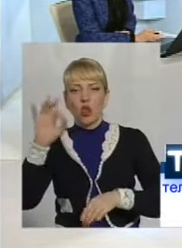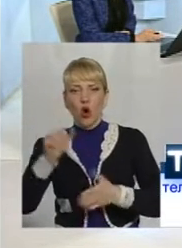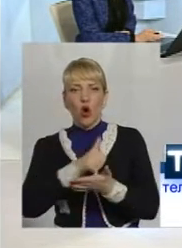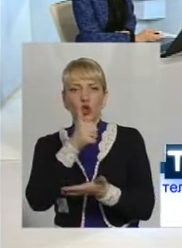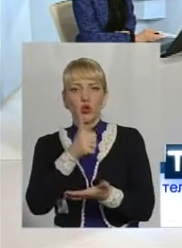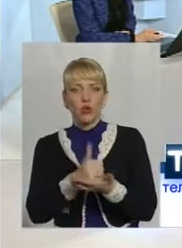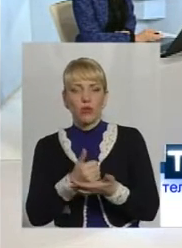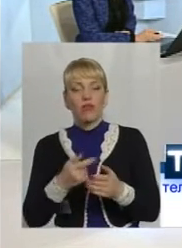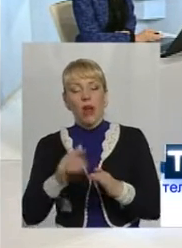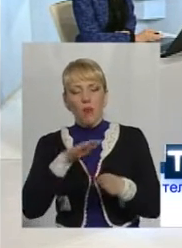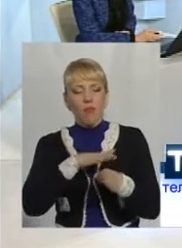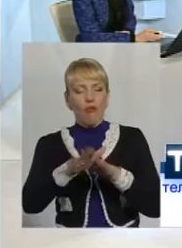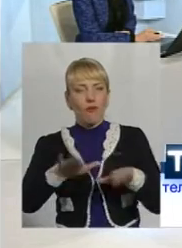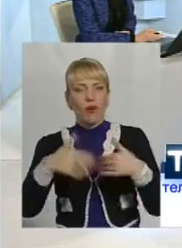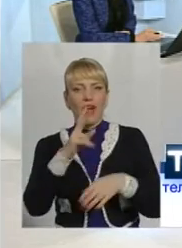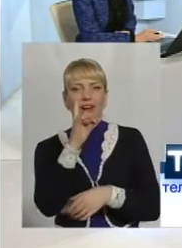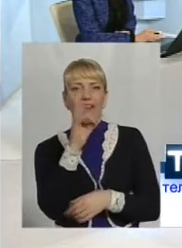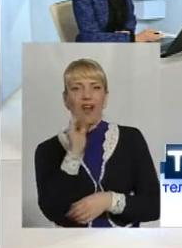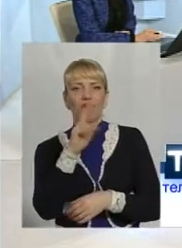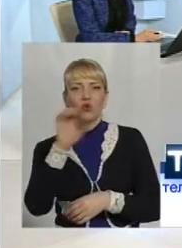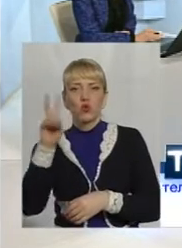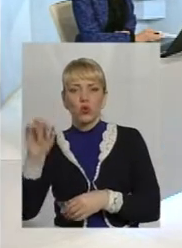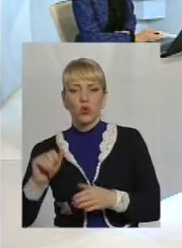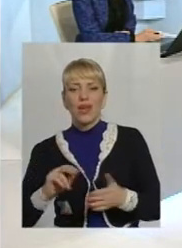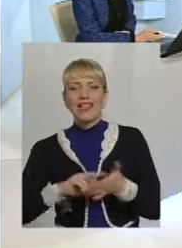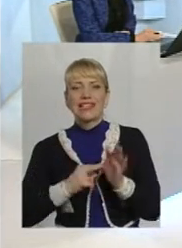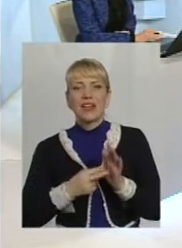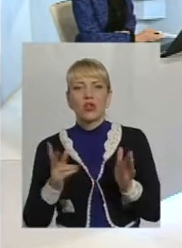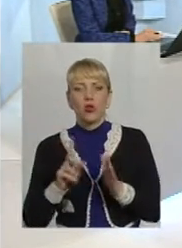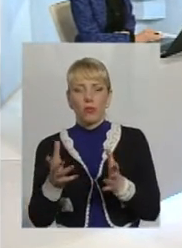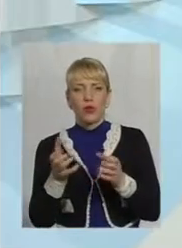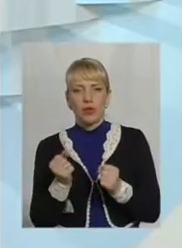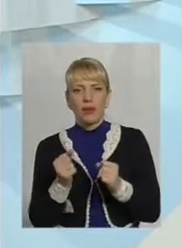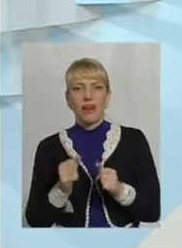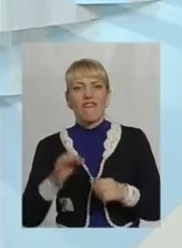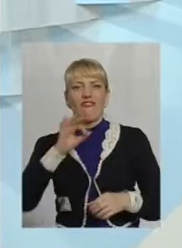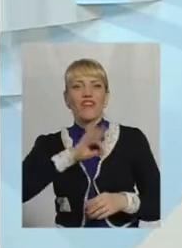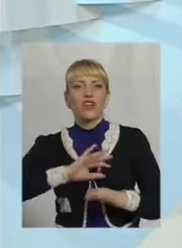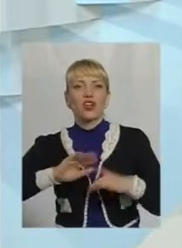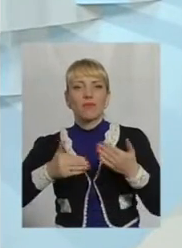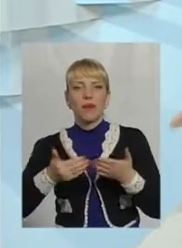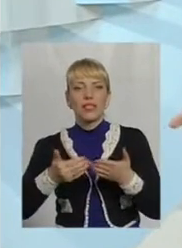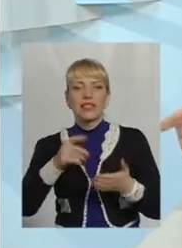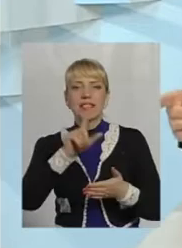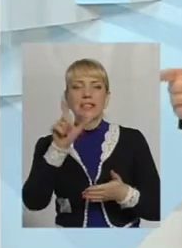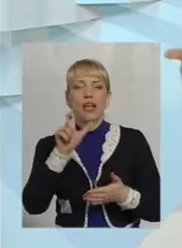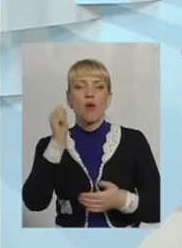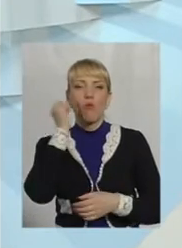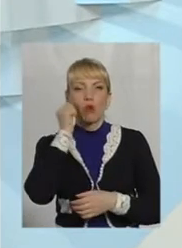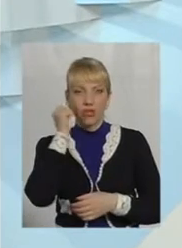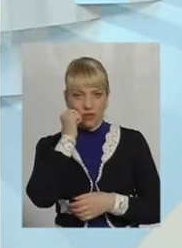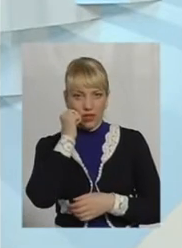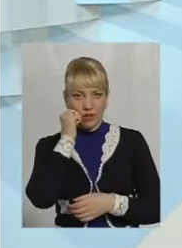повністю пропонувало Кравчукові стратегію, яку вони отримували у вигляді рекомендацій із Москви. Тому роззброєння... Чи маєте